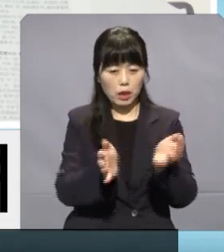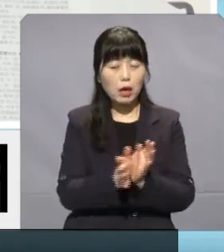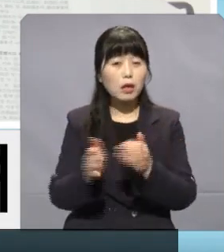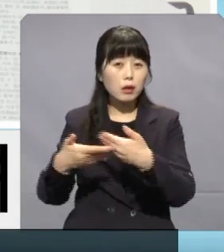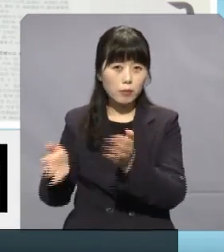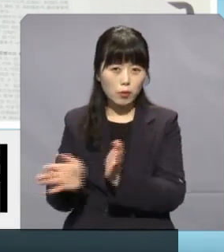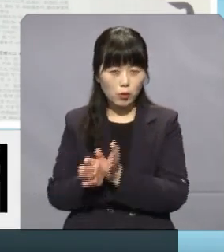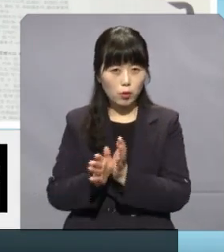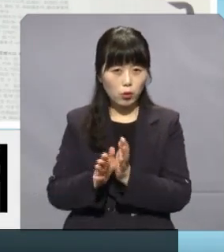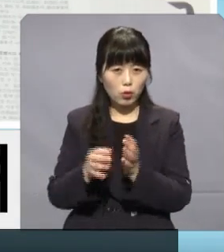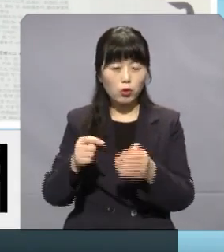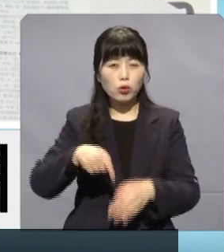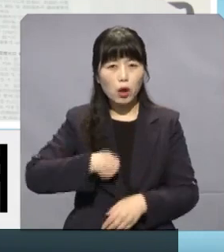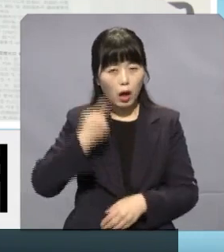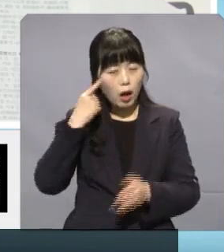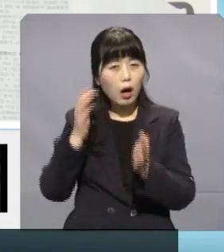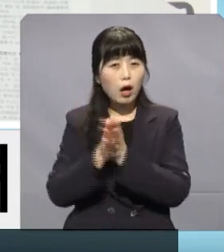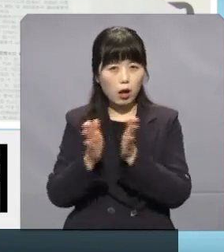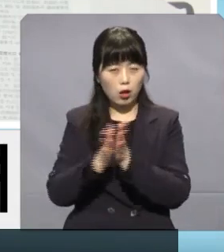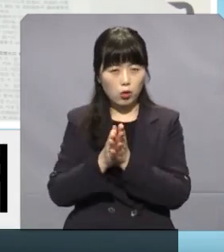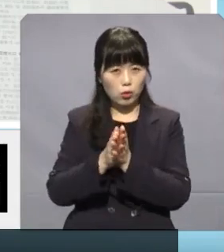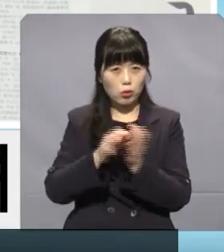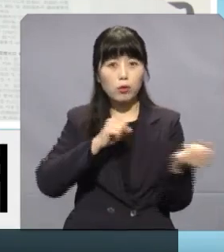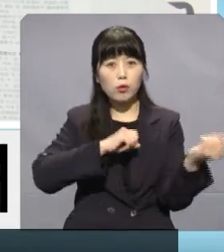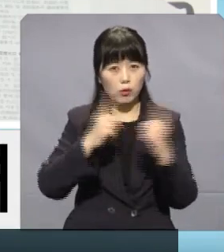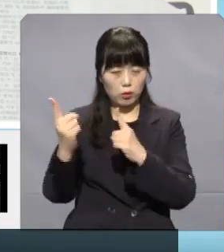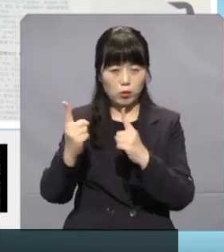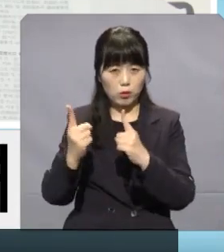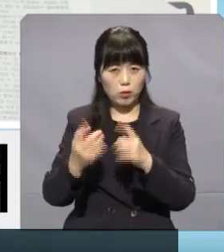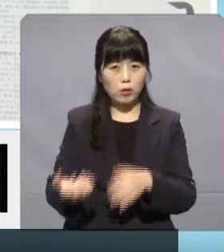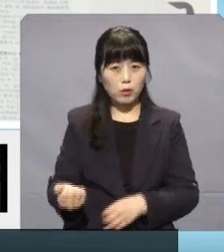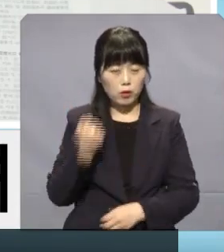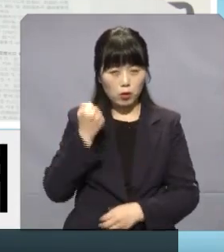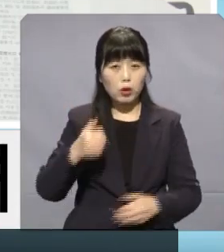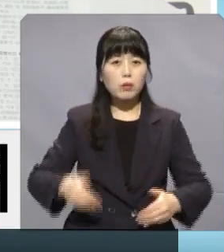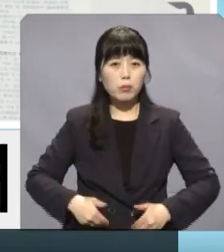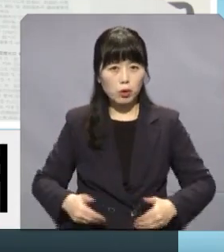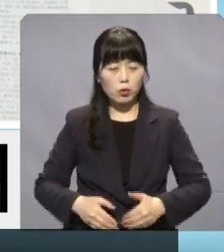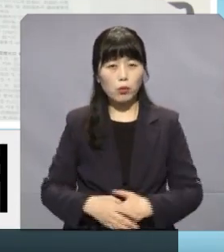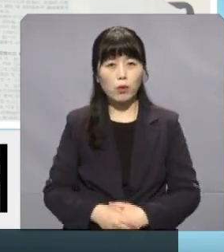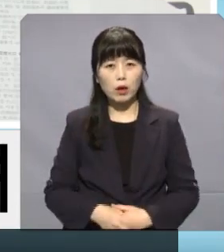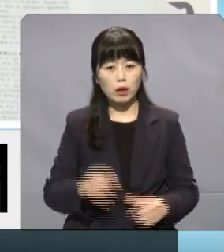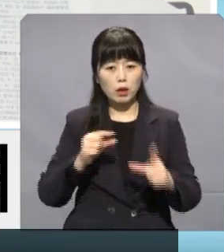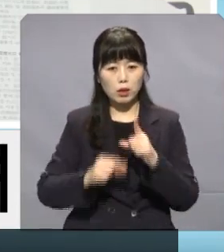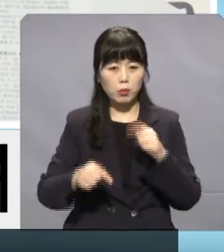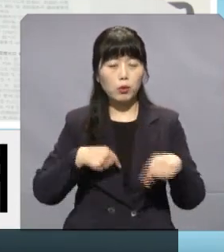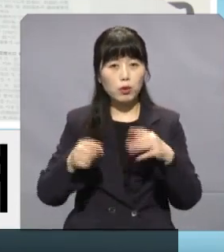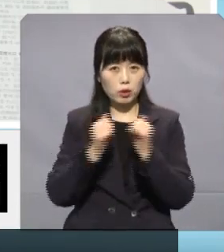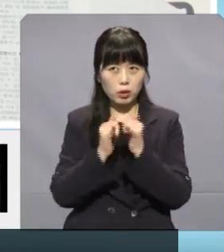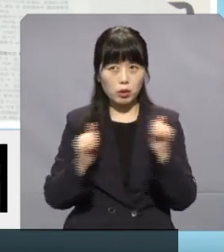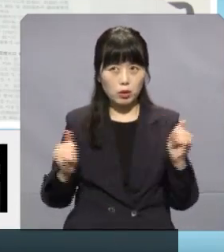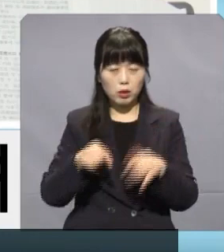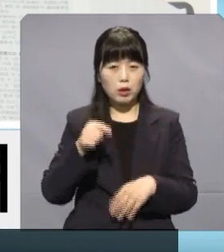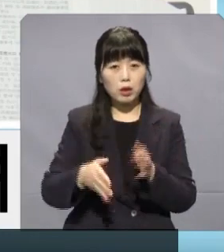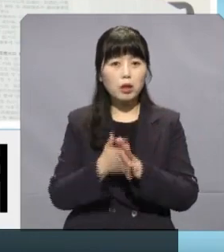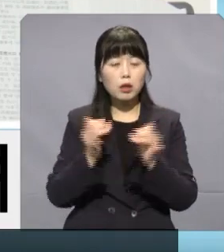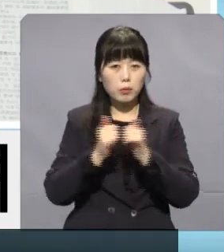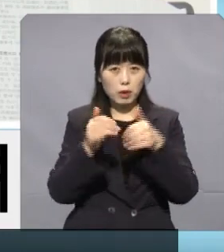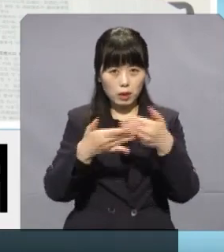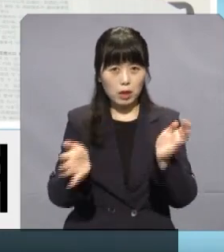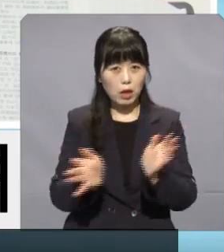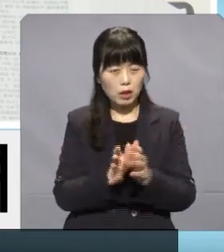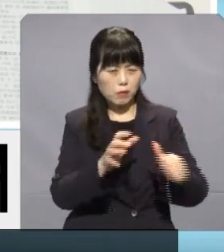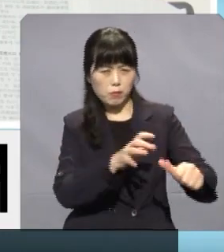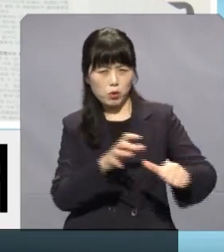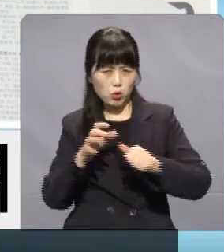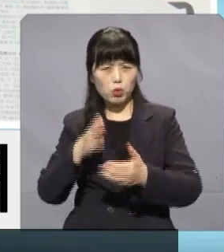자생할 수 있으면 되는 겁니다 그런 자산력을 먼저 가졌으면 좋겠고 그리고 이제 일부 정치인들도 이런 시민단체에